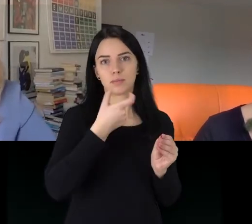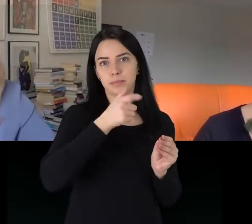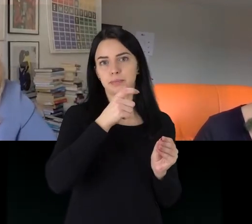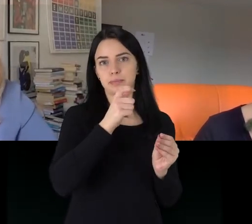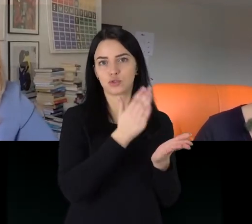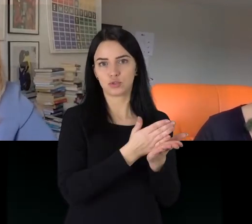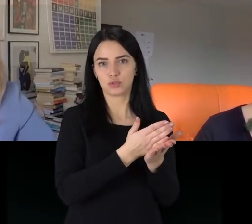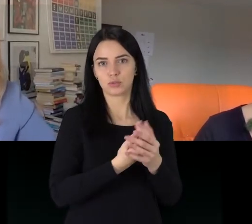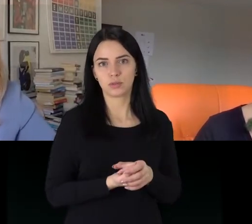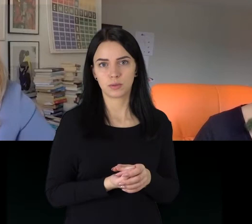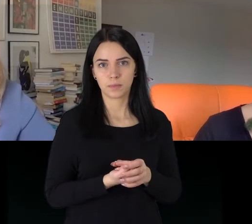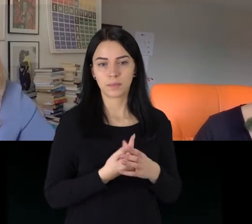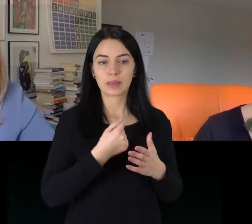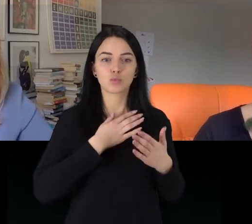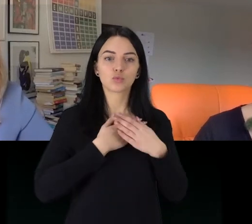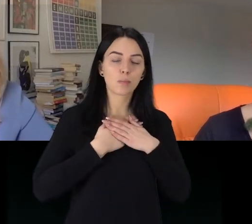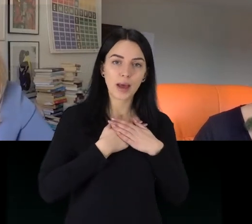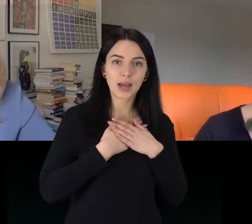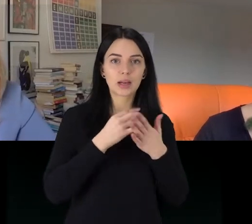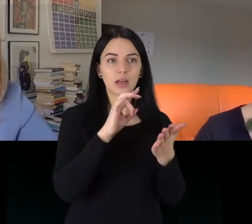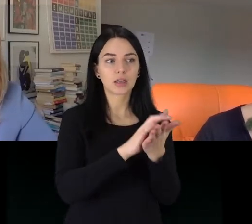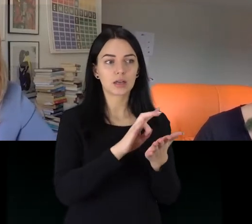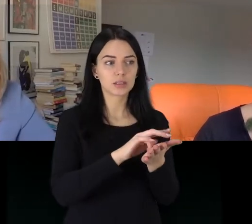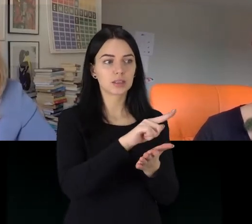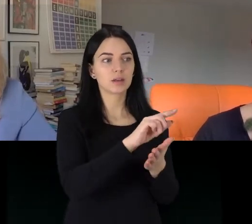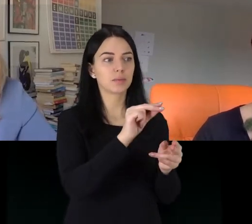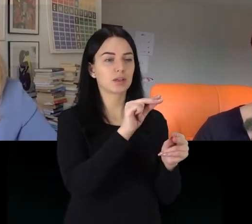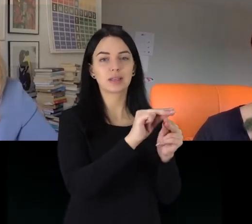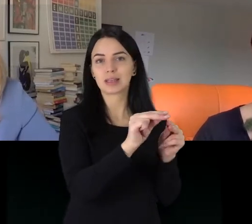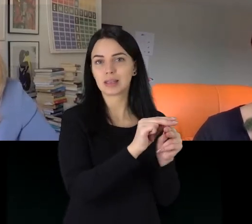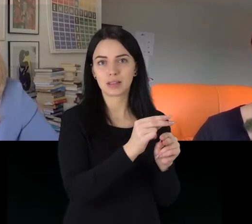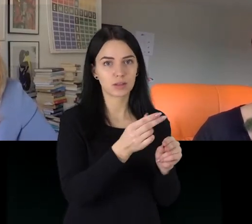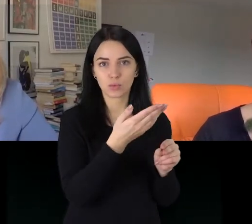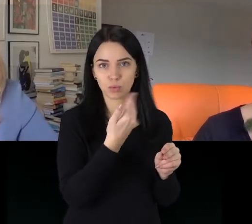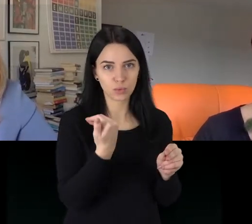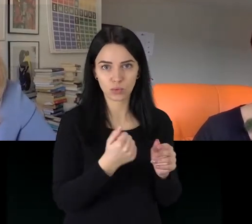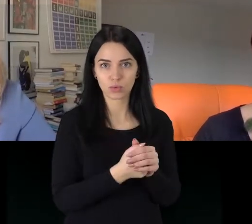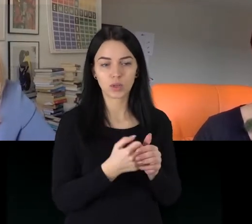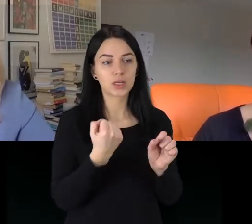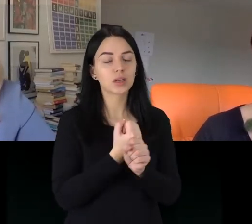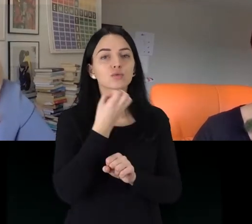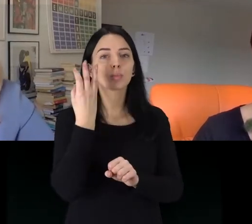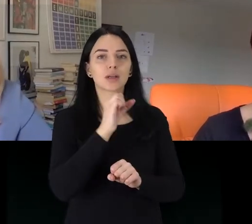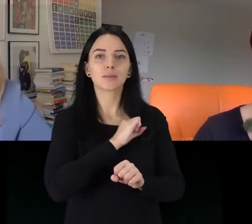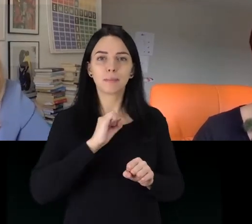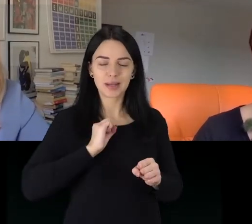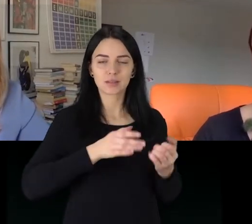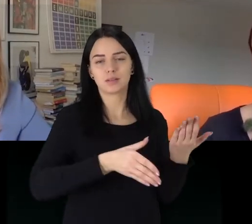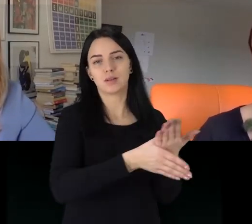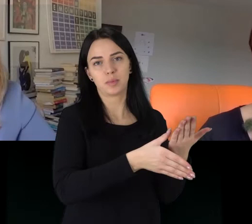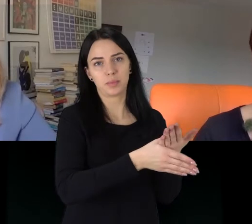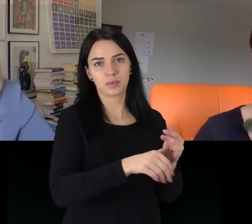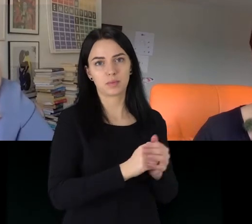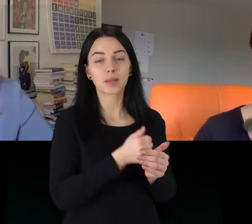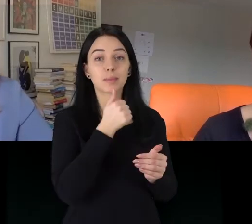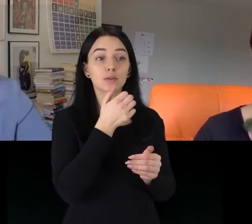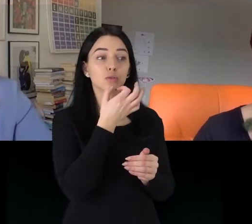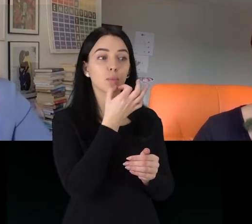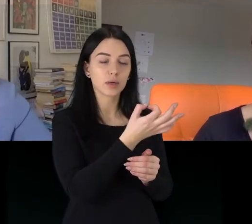nu, nei mūsų meilė, nei mūsų grasinimai jų nepagydo, nes tai yra medicina, reikia tą suprasti, ar ne. Bet štai pasakyti jam,